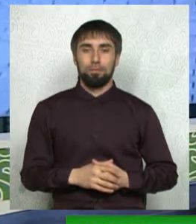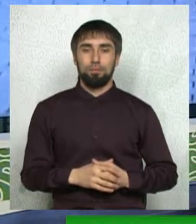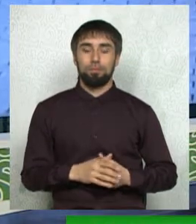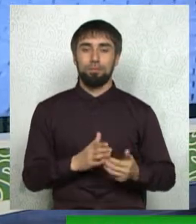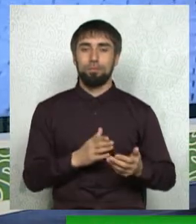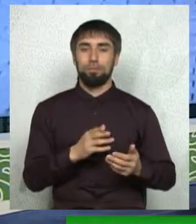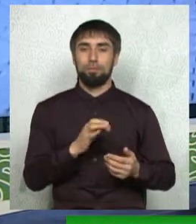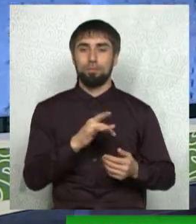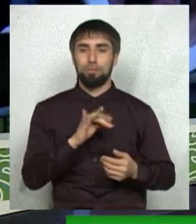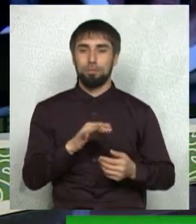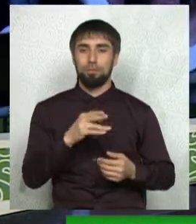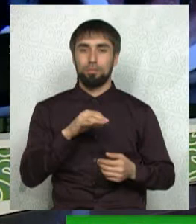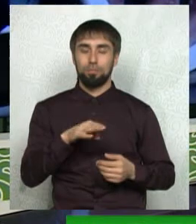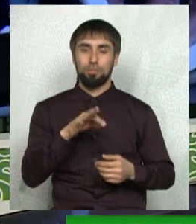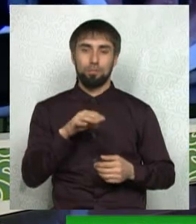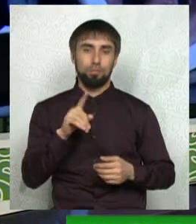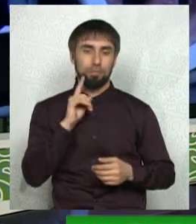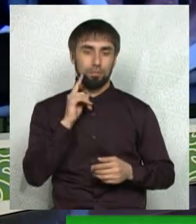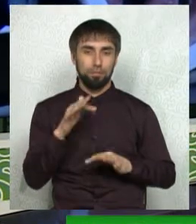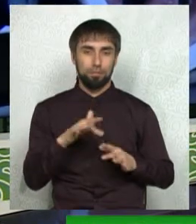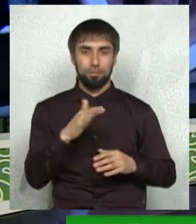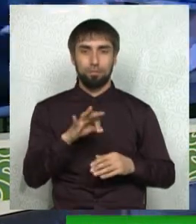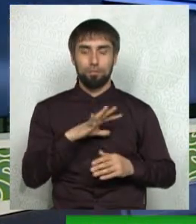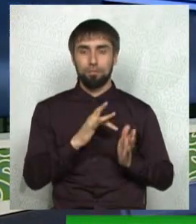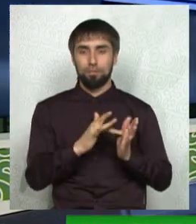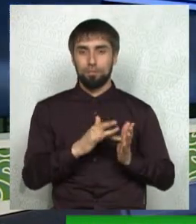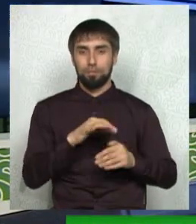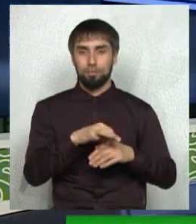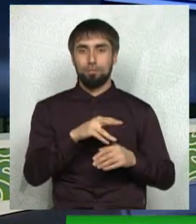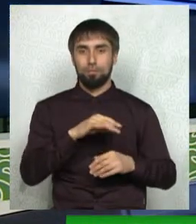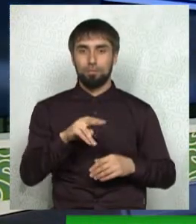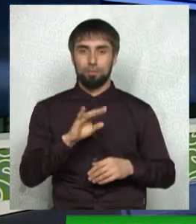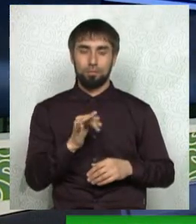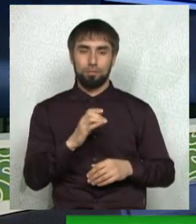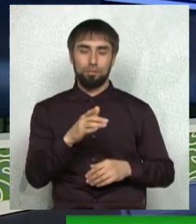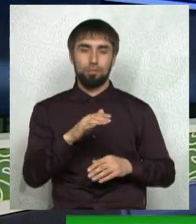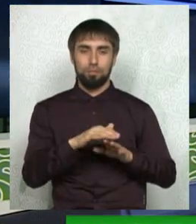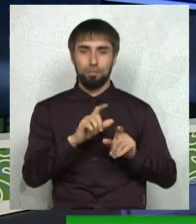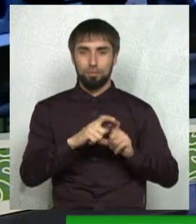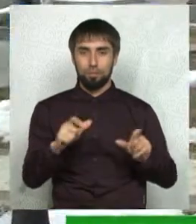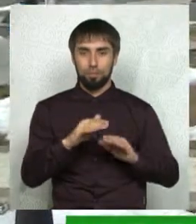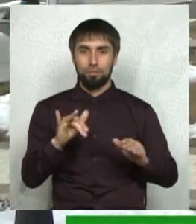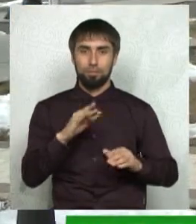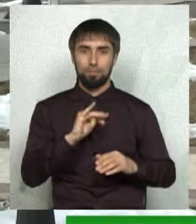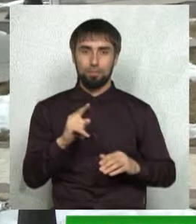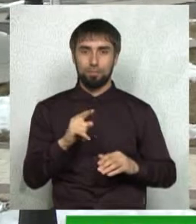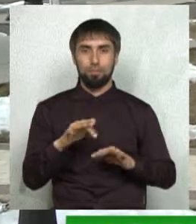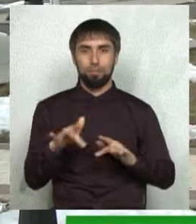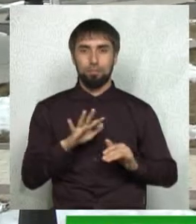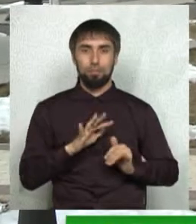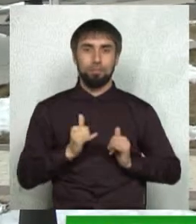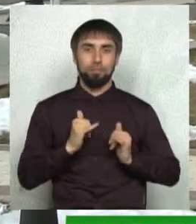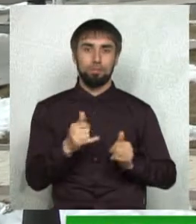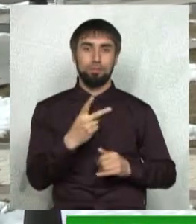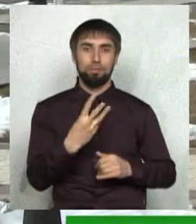Сотрудники Комитета по делам молодежи провели экскурсию по мемориалу памяти и славам. Среди гостей – школьники и студенты вузов. Мероприятие было